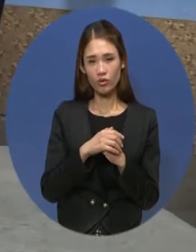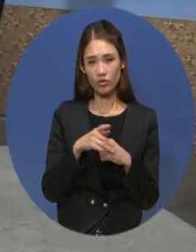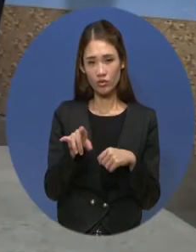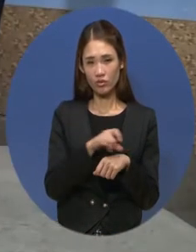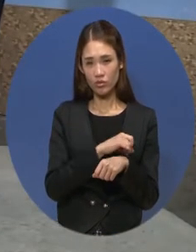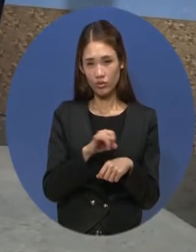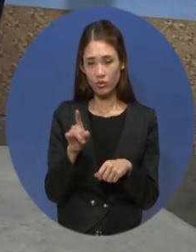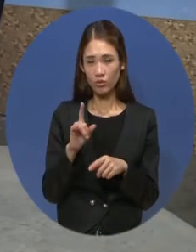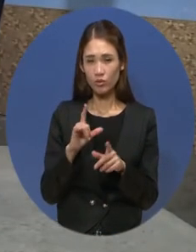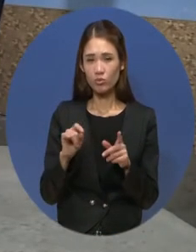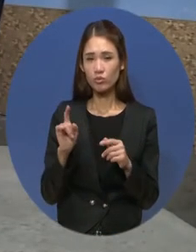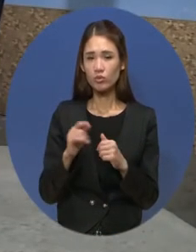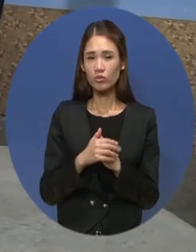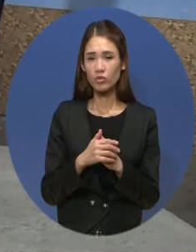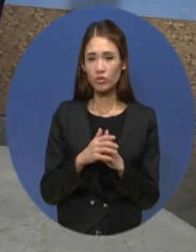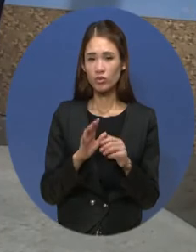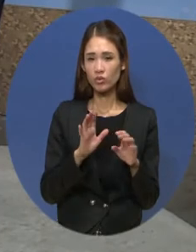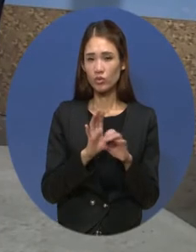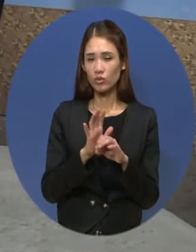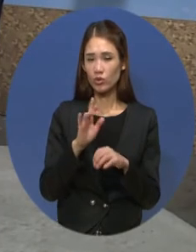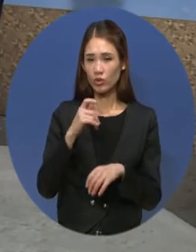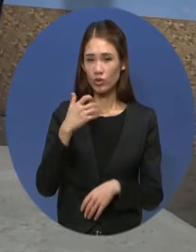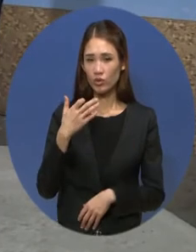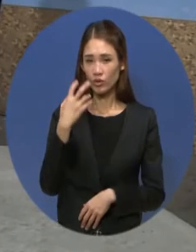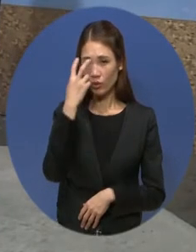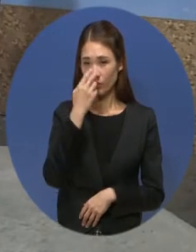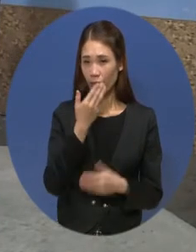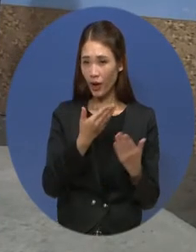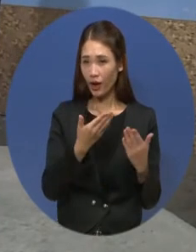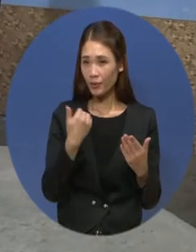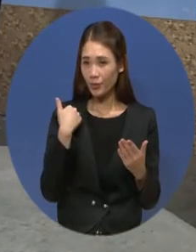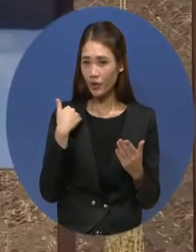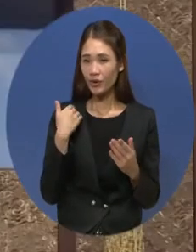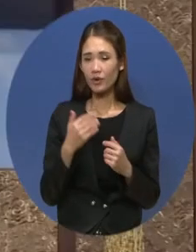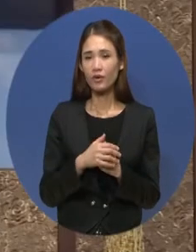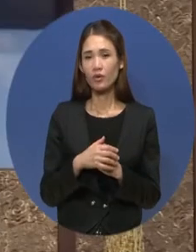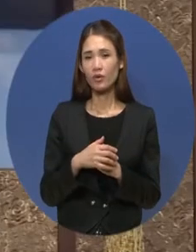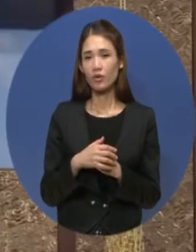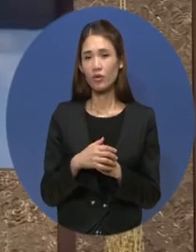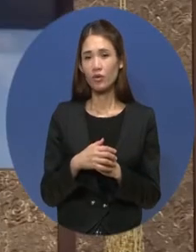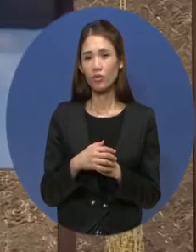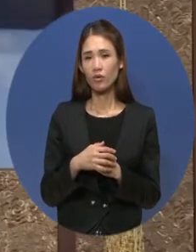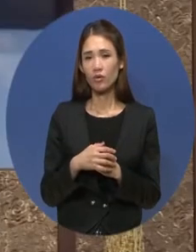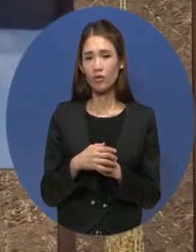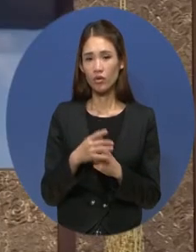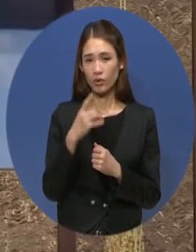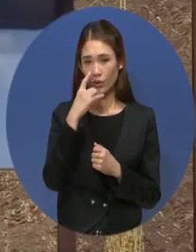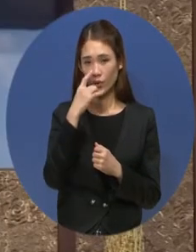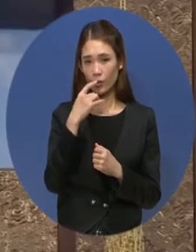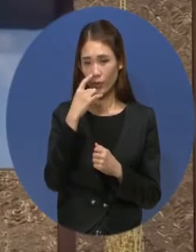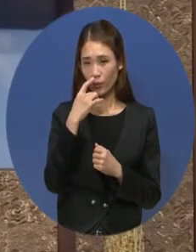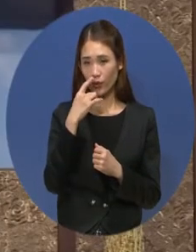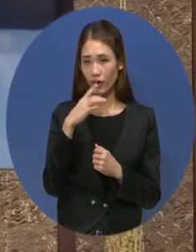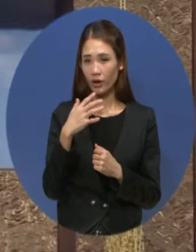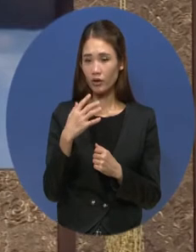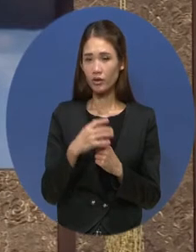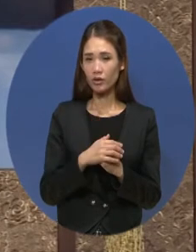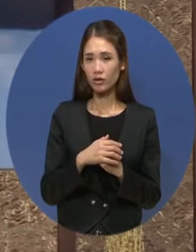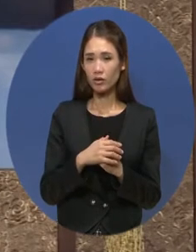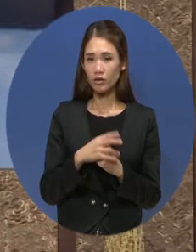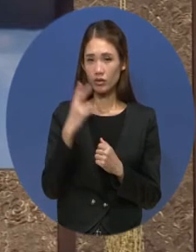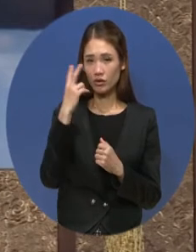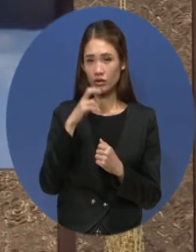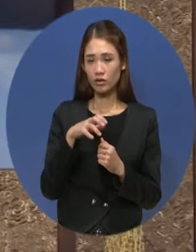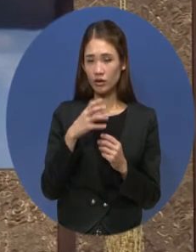여러 예 어 일단 그 크로나 검사 받아 보셨는지 모르겠는데 코에서 그 검 그